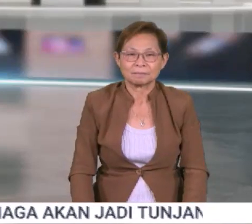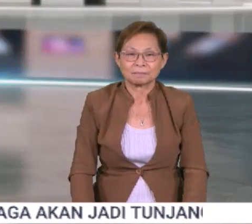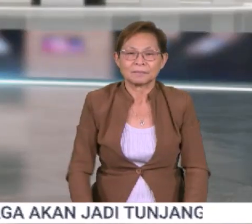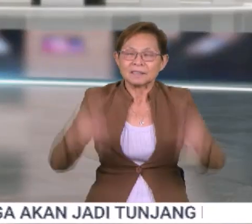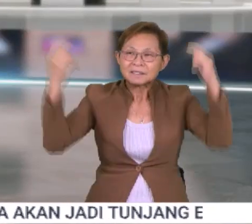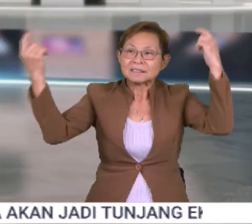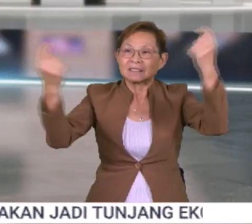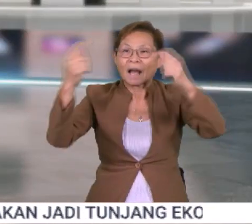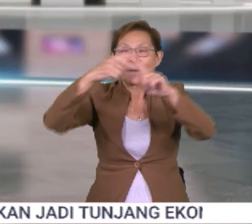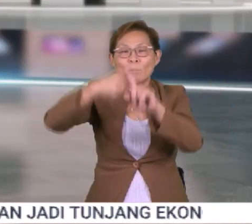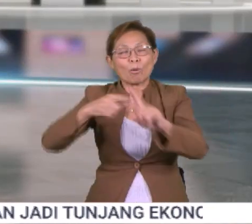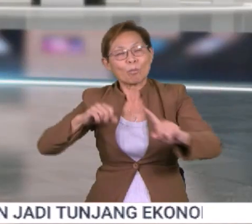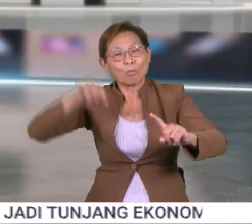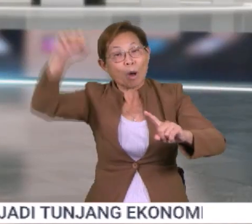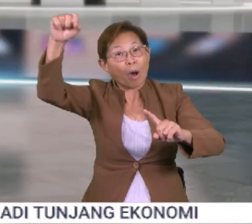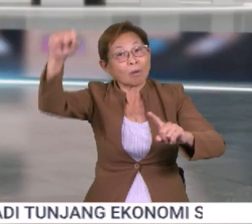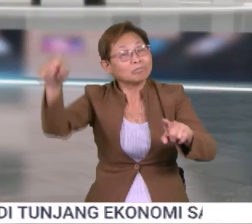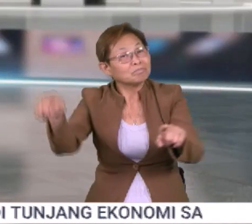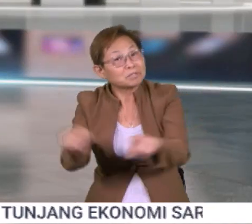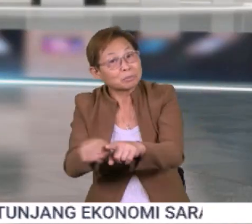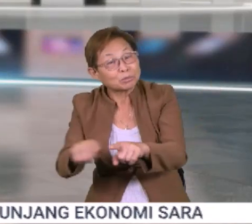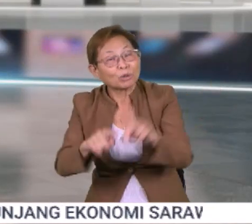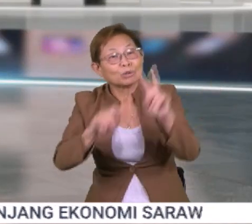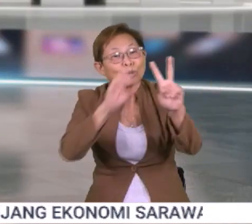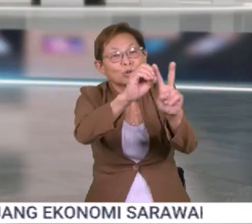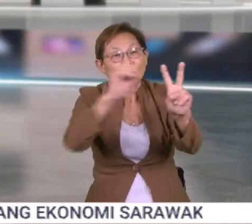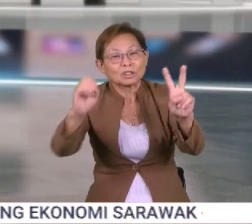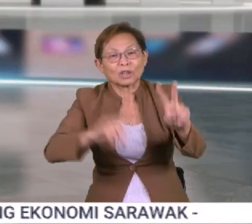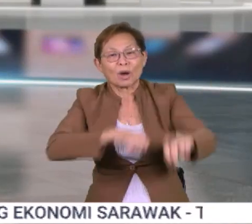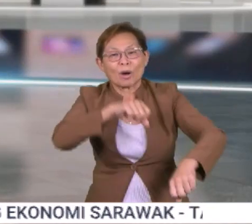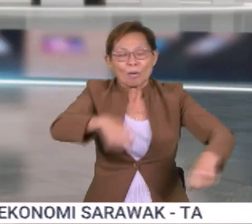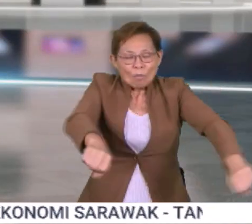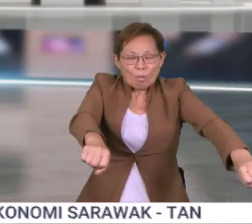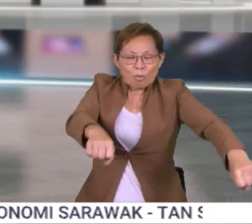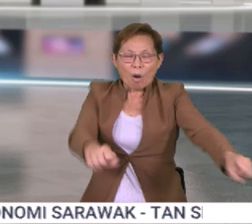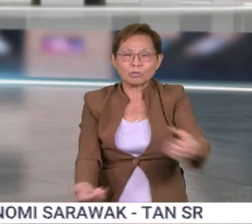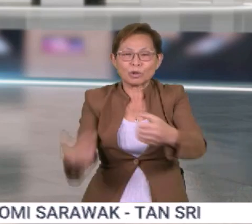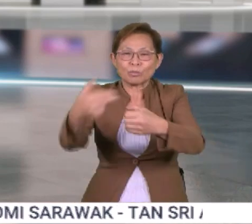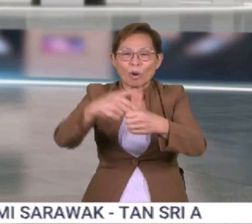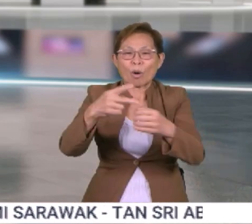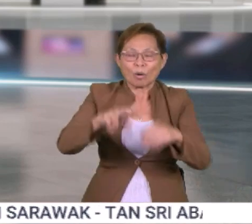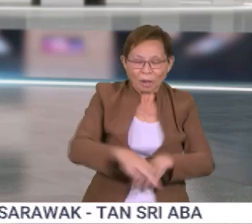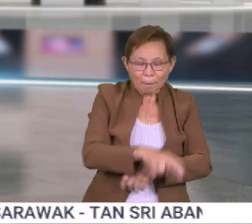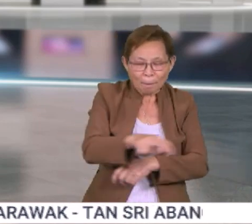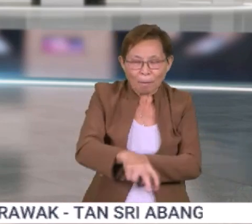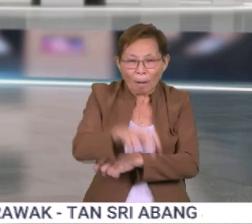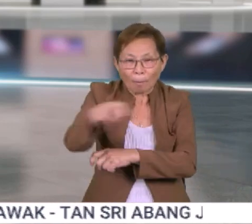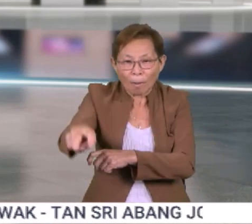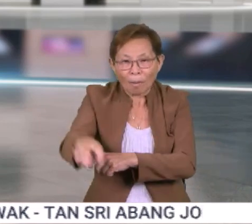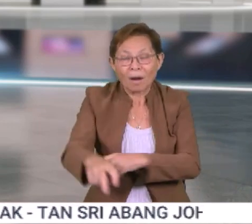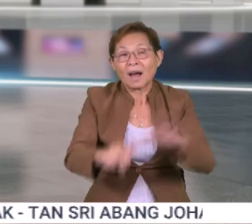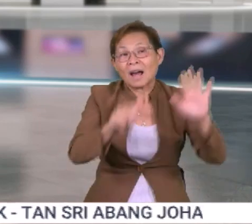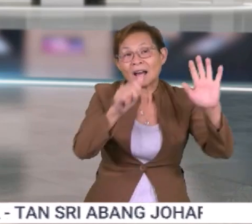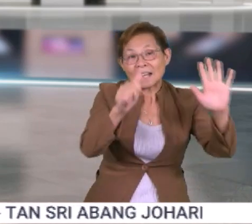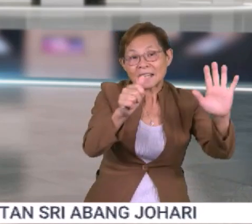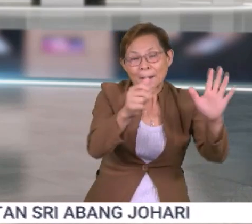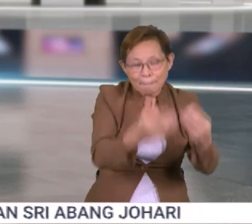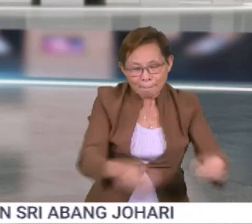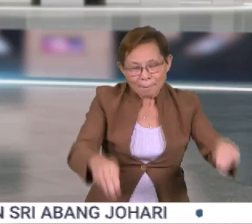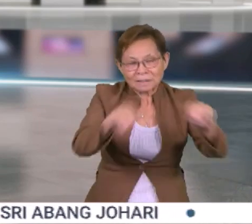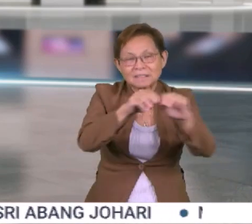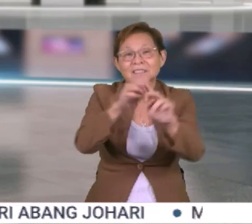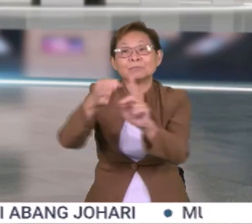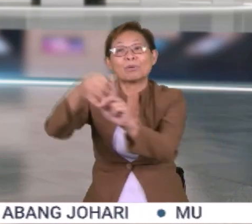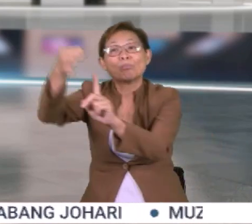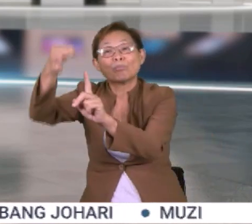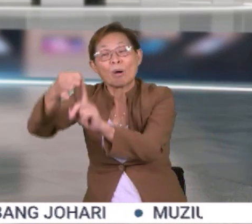Sempena sambutan Bulan Kebangsaan juga, 200 penunggang motosikal menyertai program kembara ke 6 masjid di Pulau